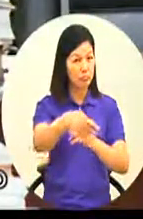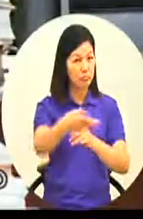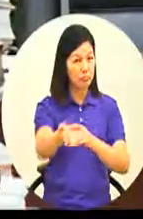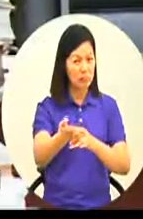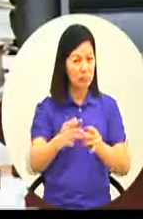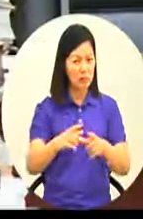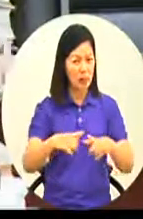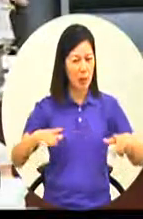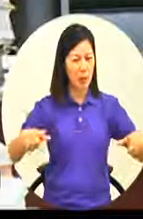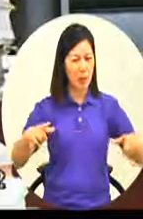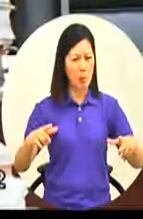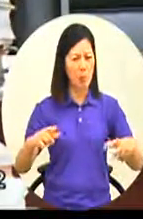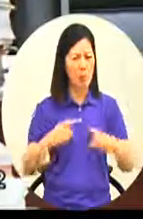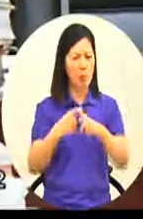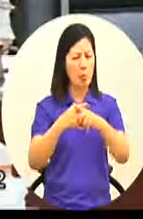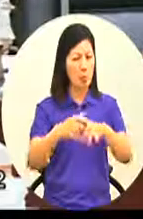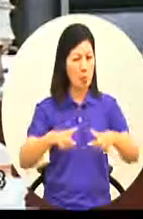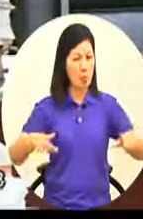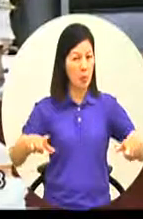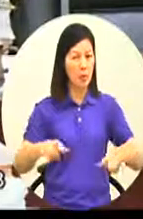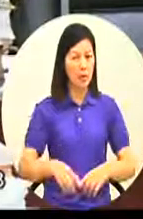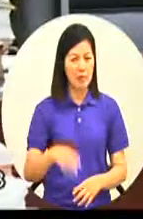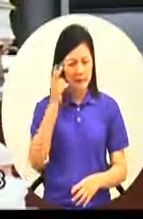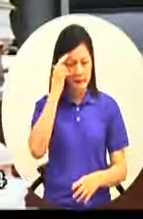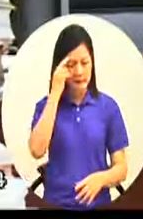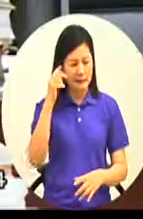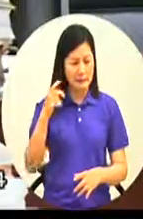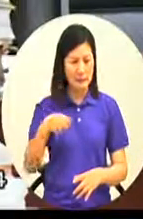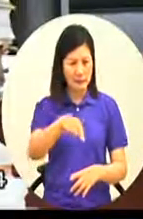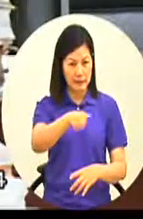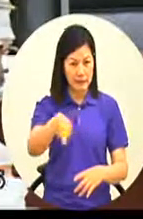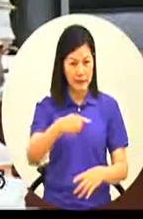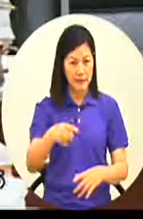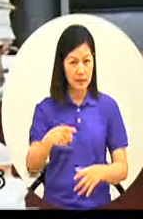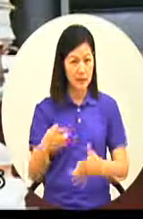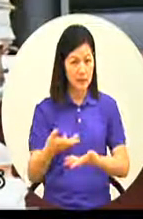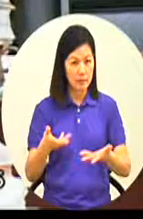大？阿公阿伯天啊，一直在坚持这个事情的市府是谁？